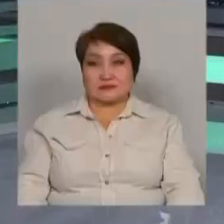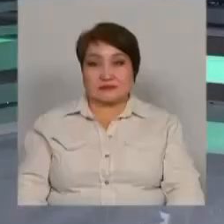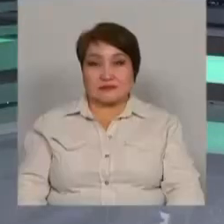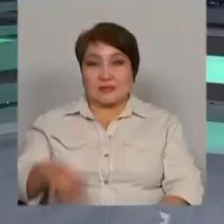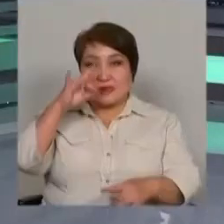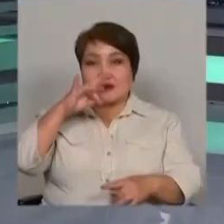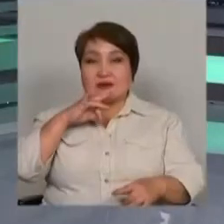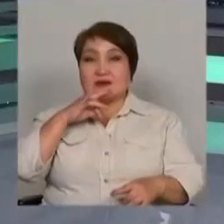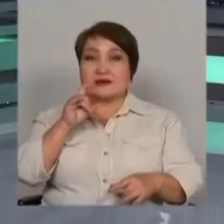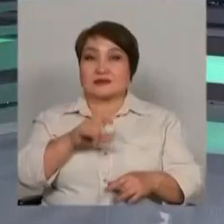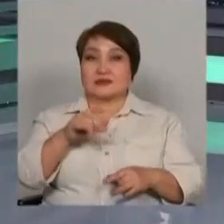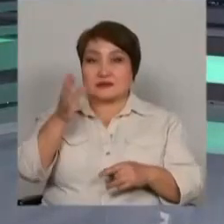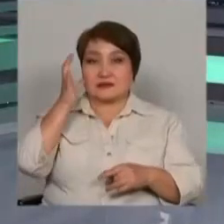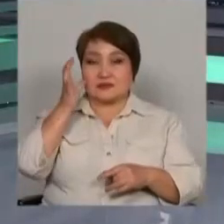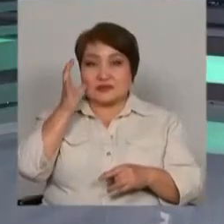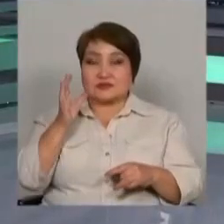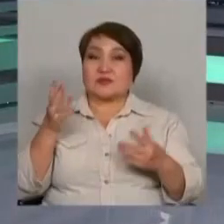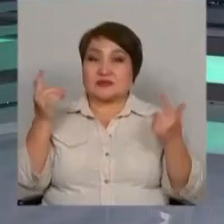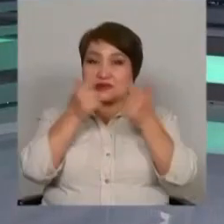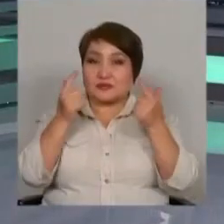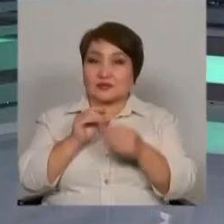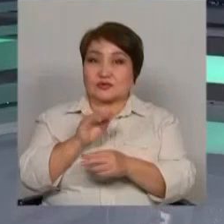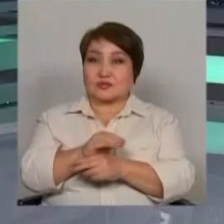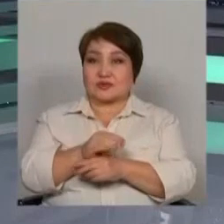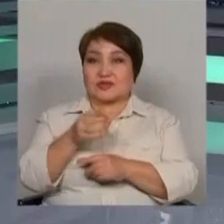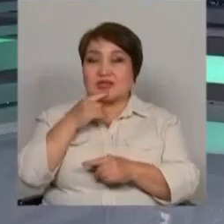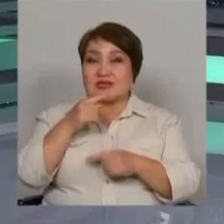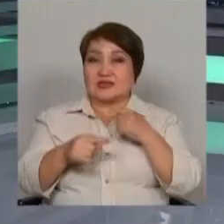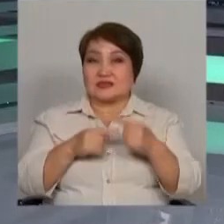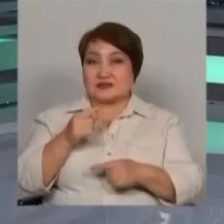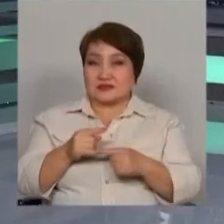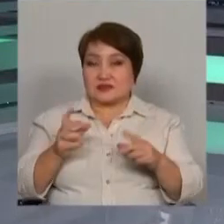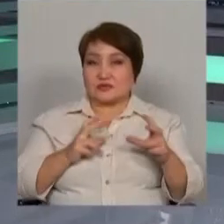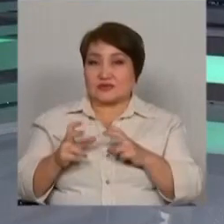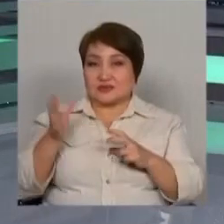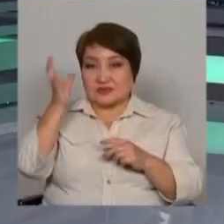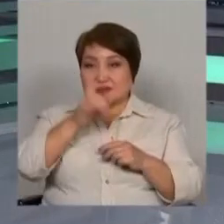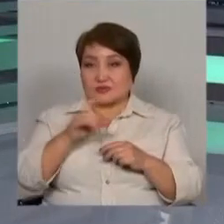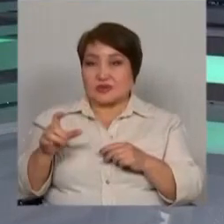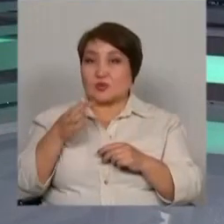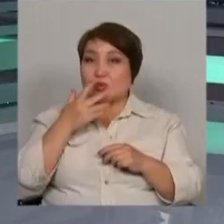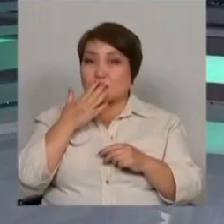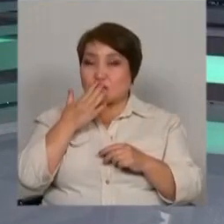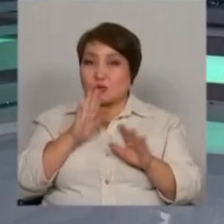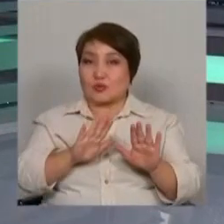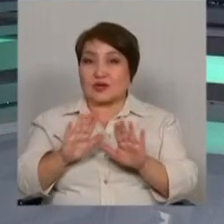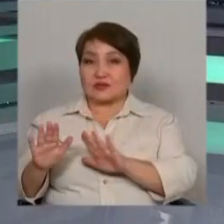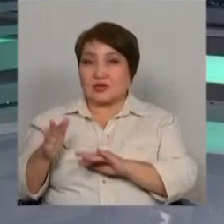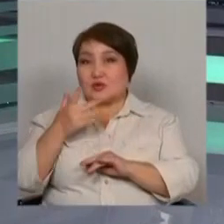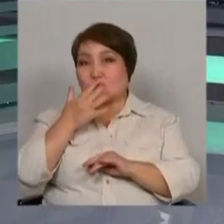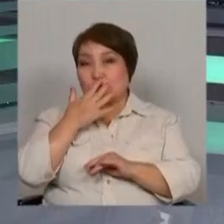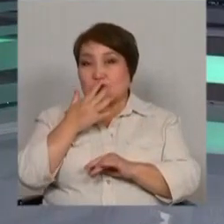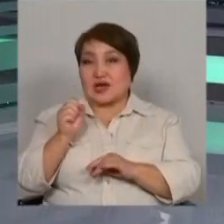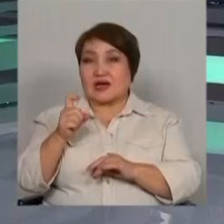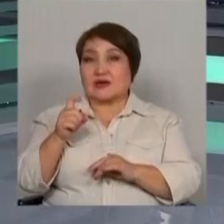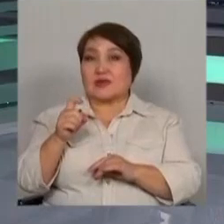Қазақ ғылымы тың дерекпен толықты. Тіл білімі институтының ғалымдары Баку қаласының ұлттық мұрағатынан Ахмет Байтұрсынұлының түпнұсқа видеосын тауып